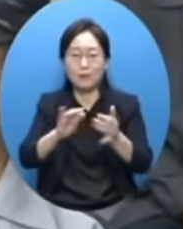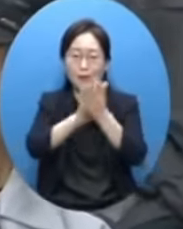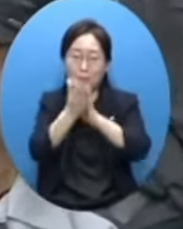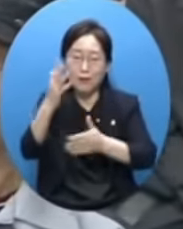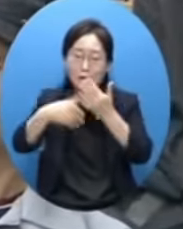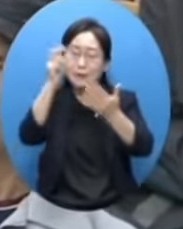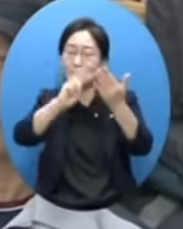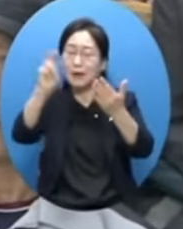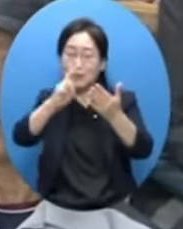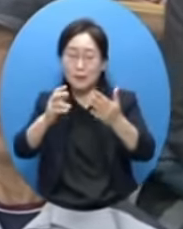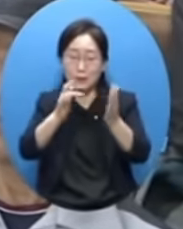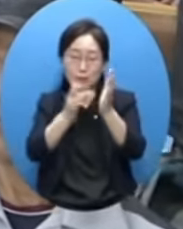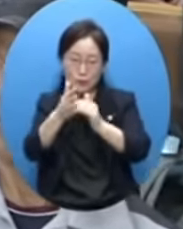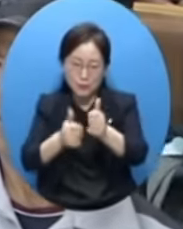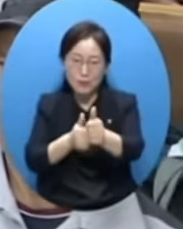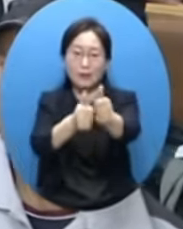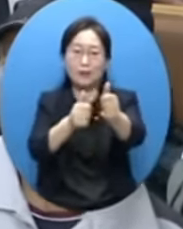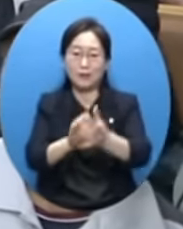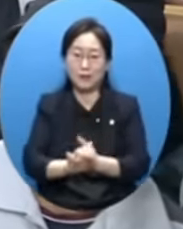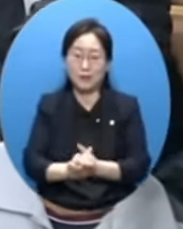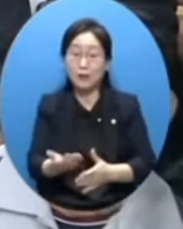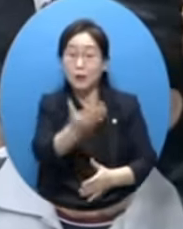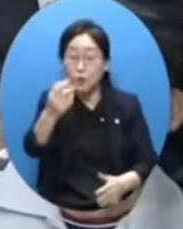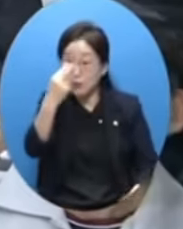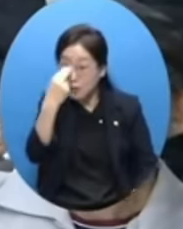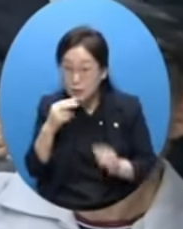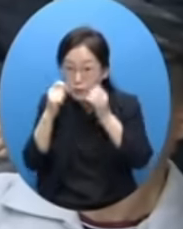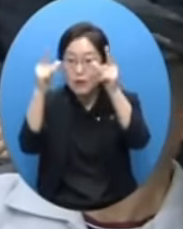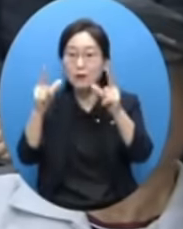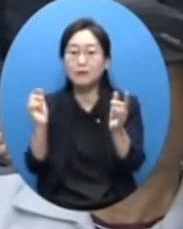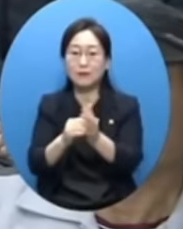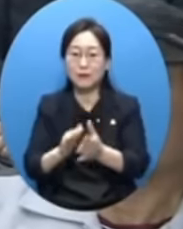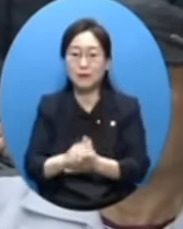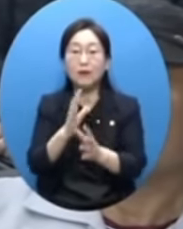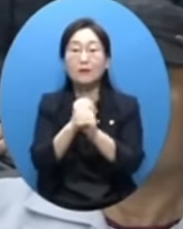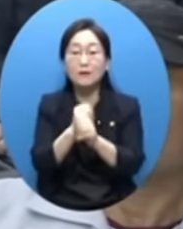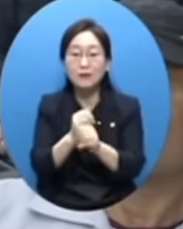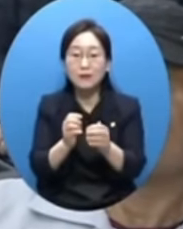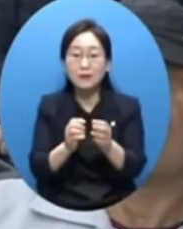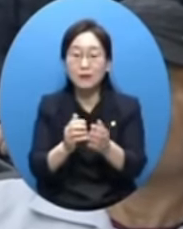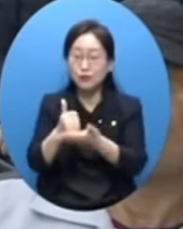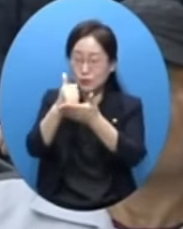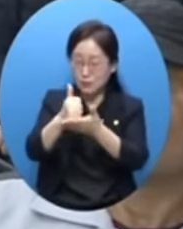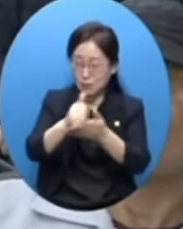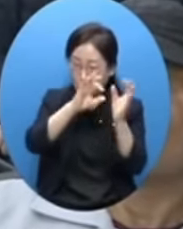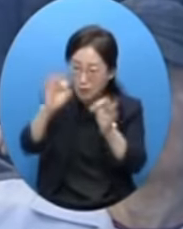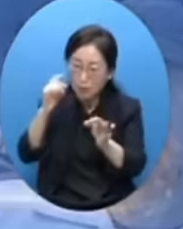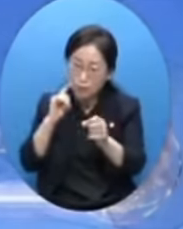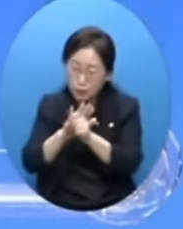따라가게 되었습니다. 여러분 맹인도 눈을 떴습니다. 언제? 주님이 불쌍히 보실 때.